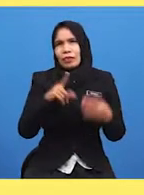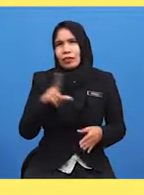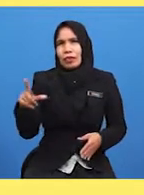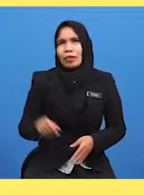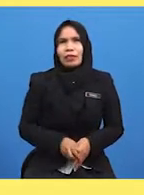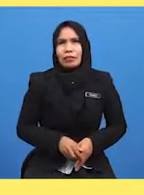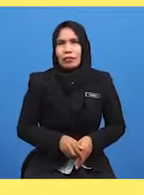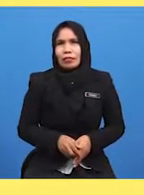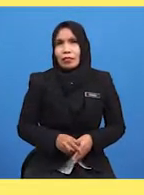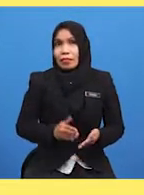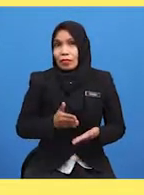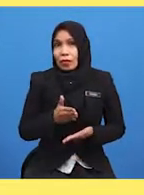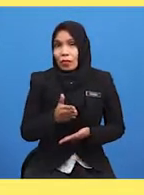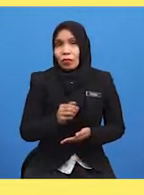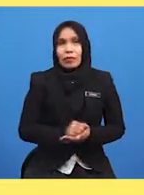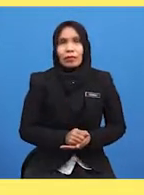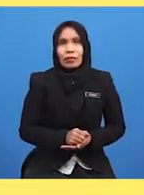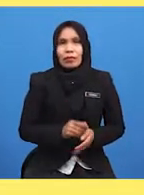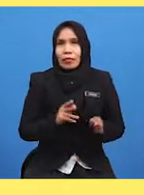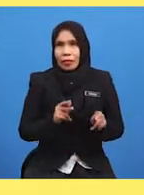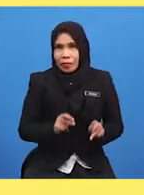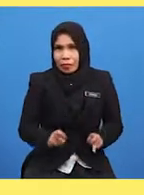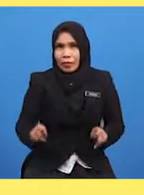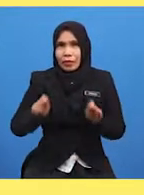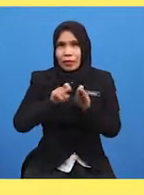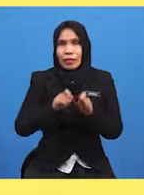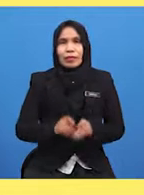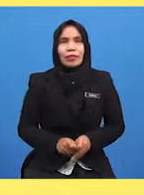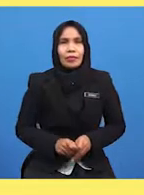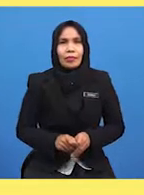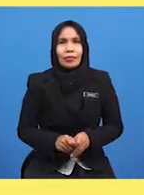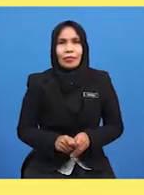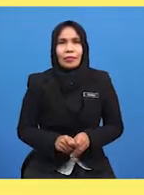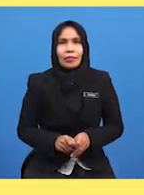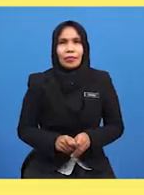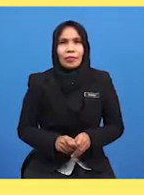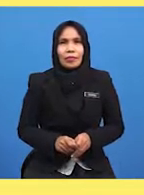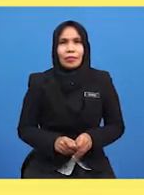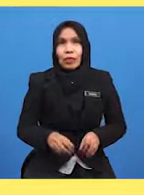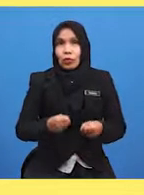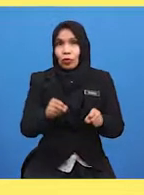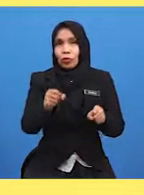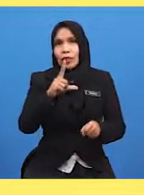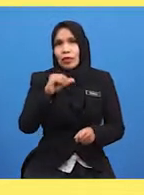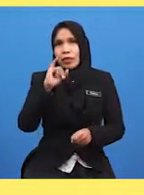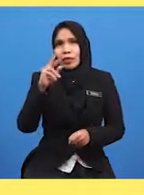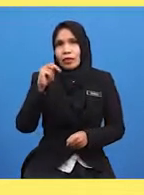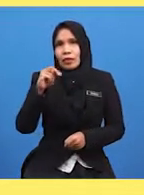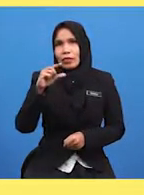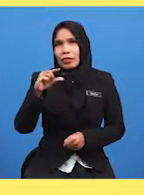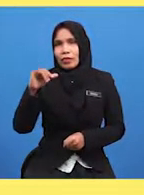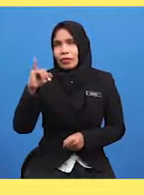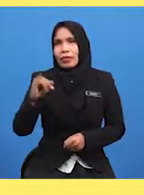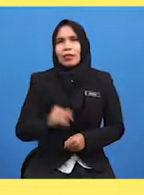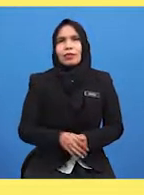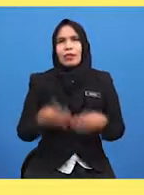menghubungkan Sungai Ujung dengan kawasan sekitarnya tambahan pula Sungai Linggi turut berfungsi sebagai calon